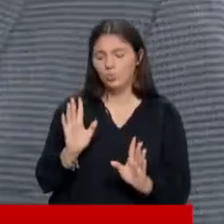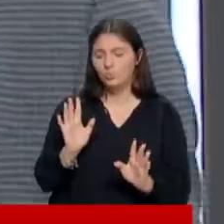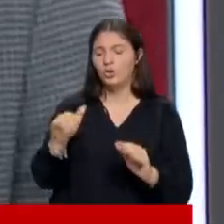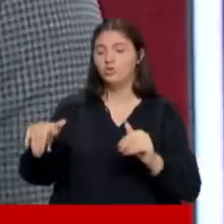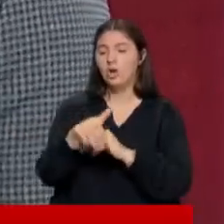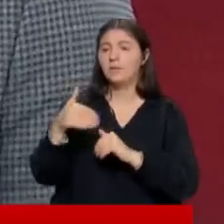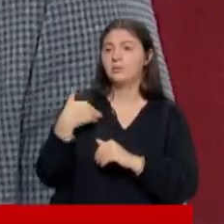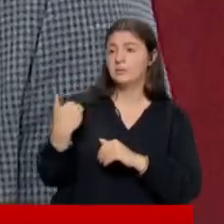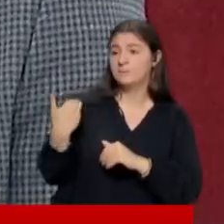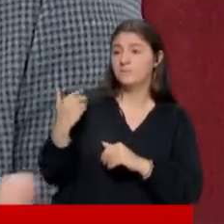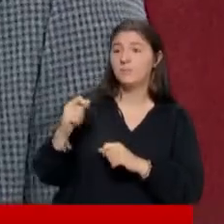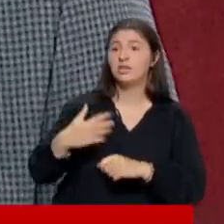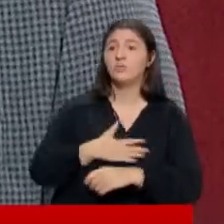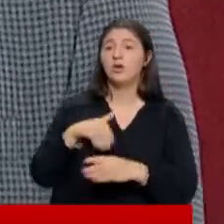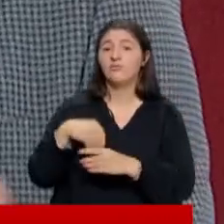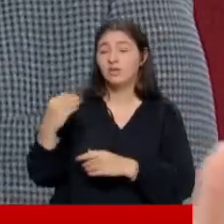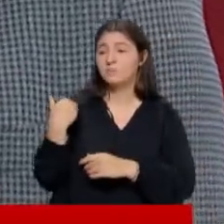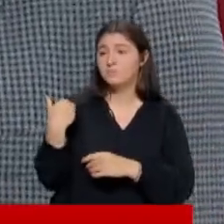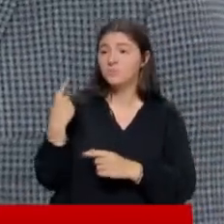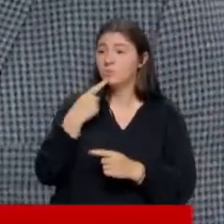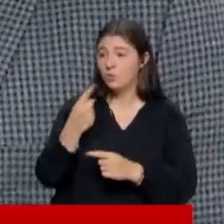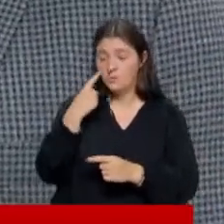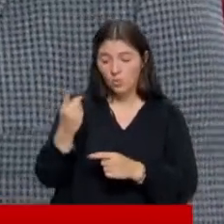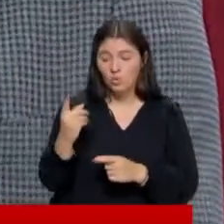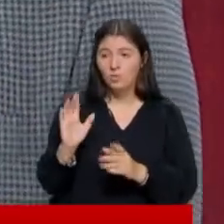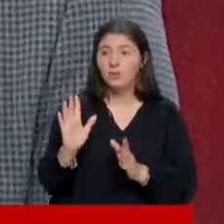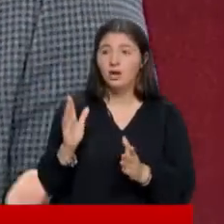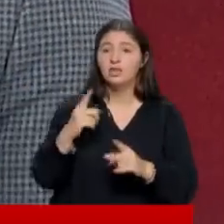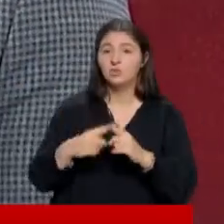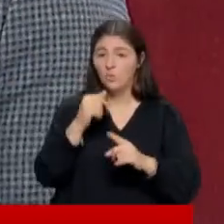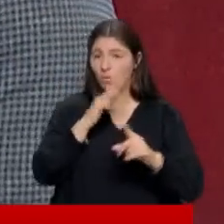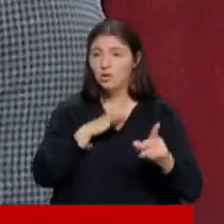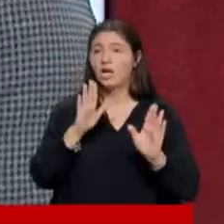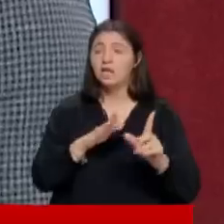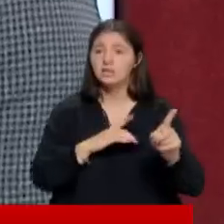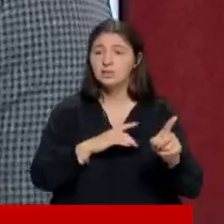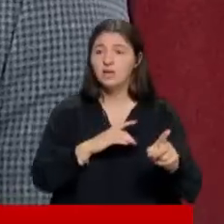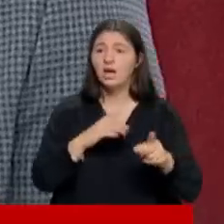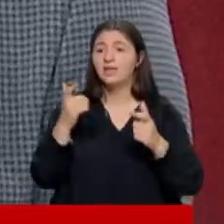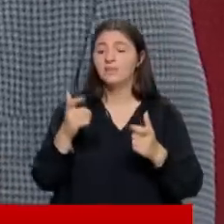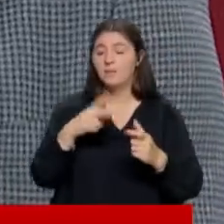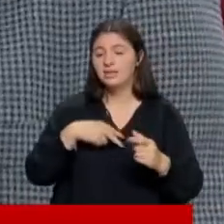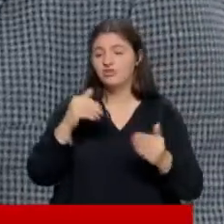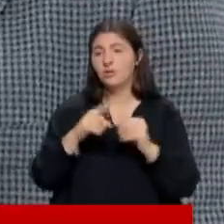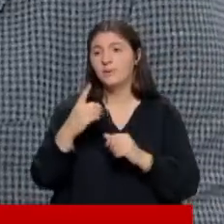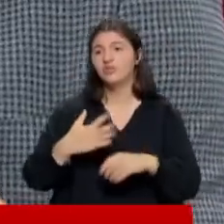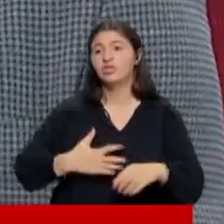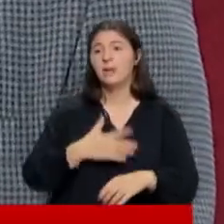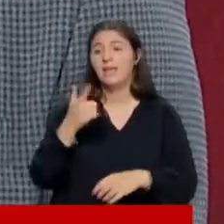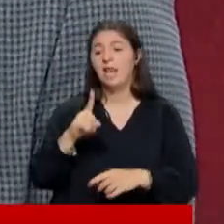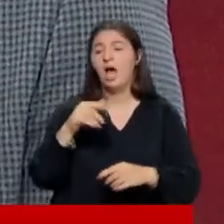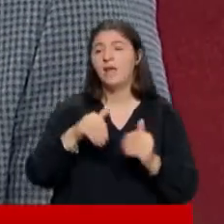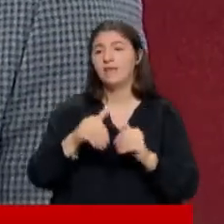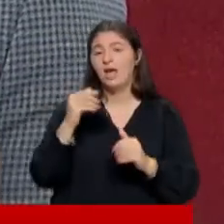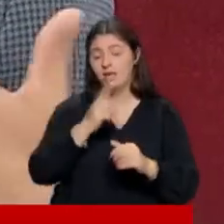sokakta bizi çeviren CHP seçmenlerini söylediklerine bakıyorum Kemal Kılıçdaroğlu kalırsa yerel seçimlerde bir CHP'li